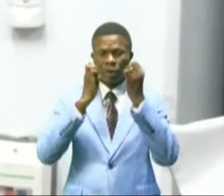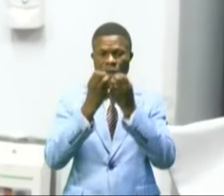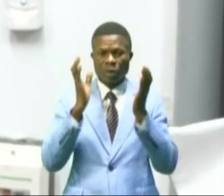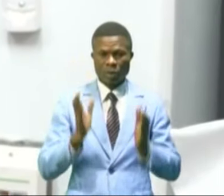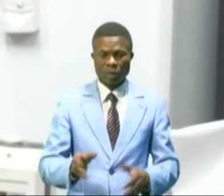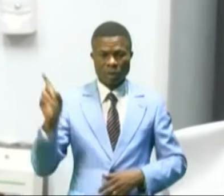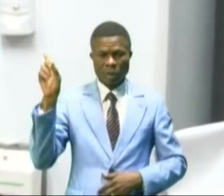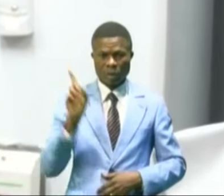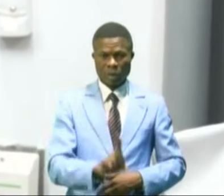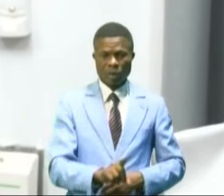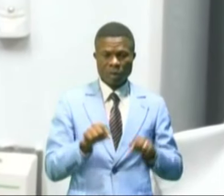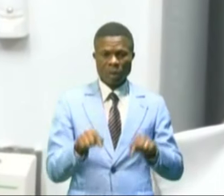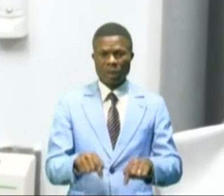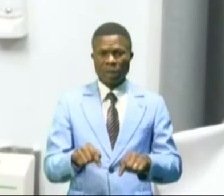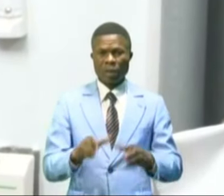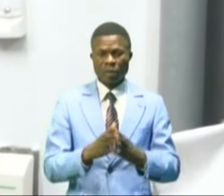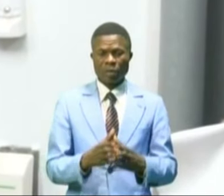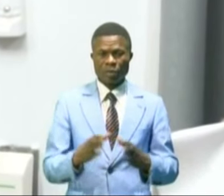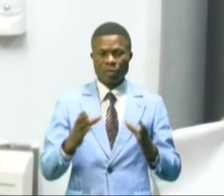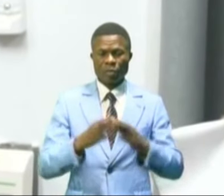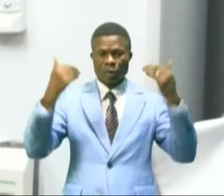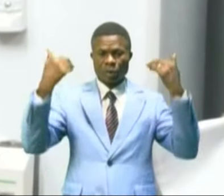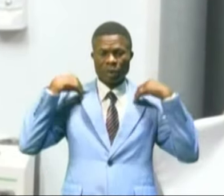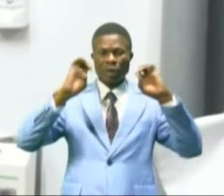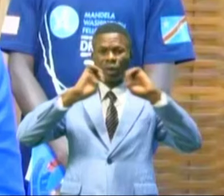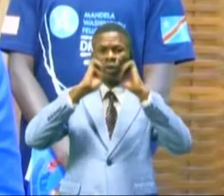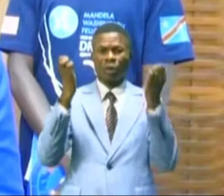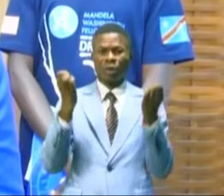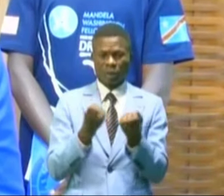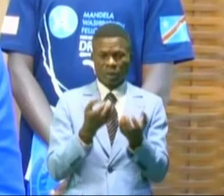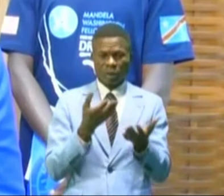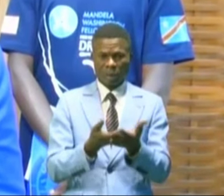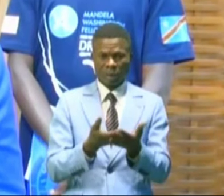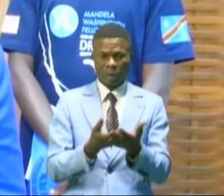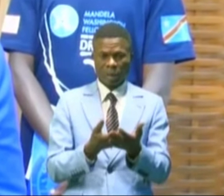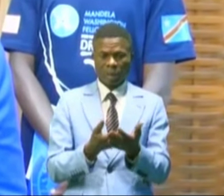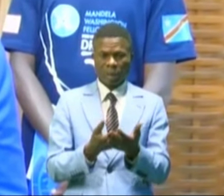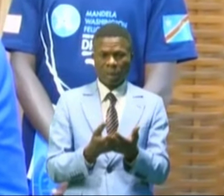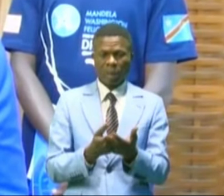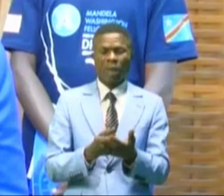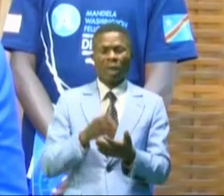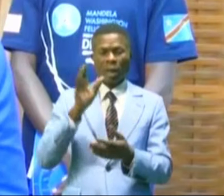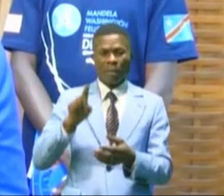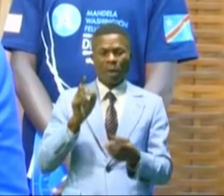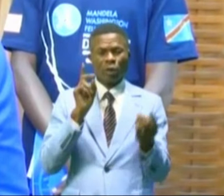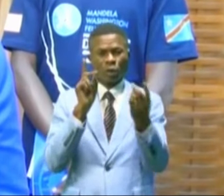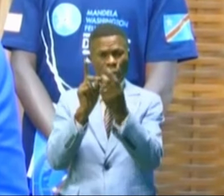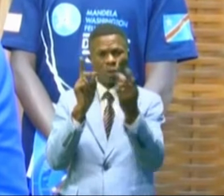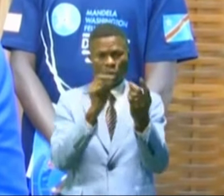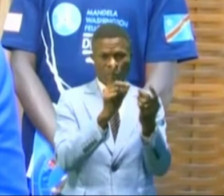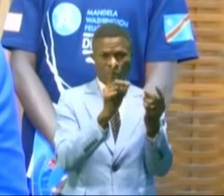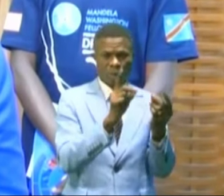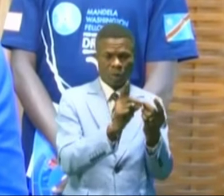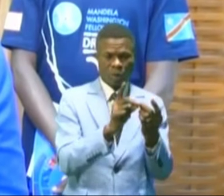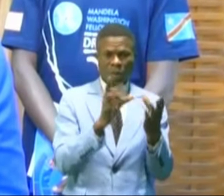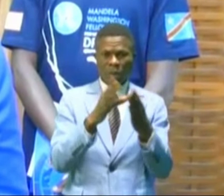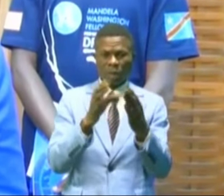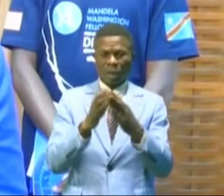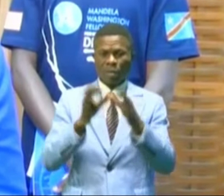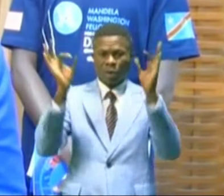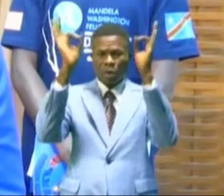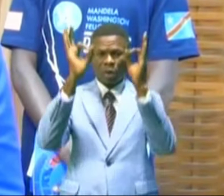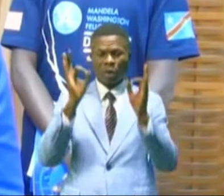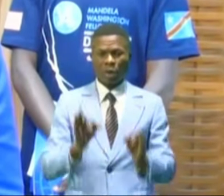sommes venus avec des chefs d'entreprise qui ont voulu prendre contact avec la